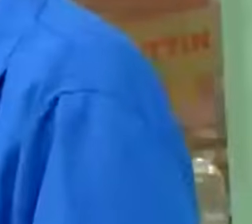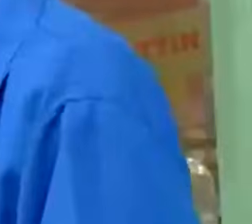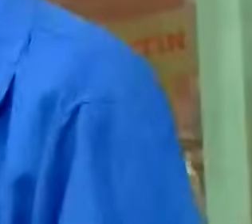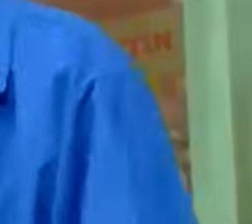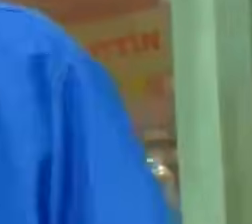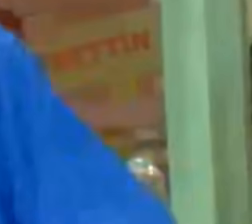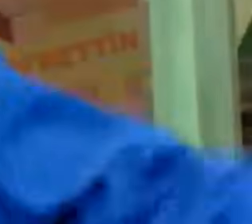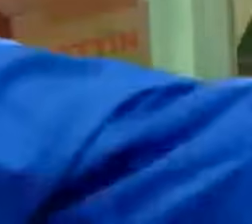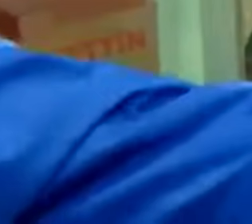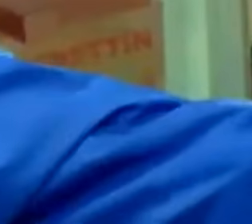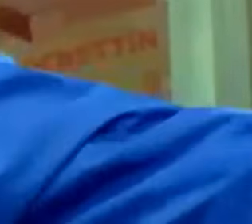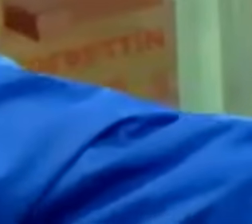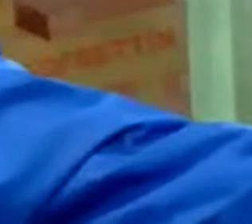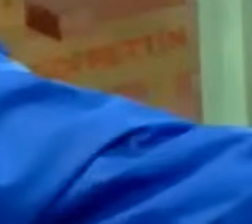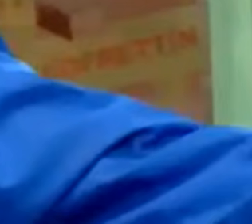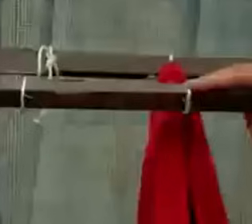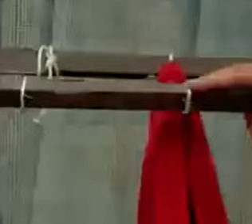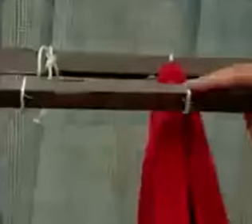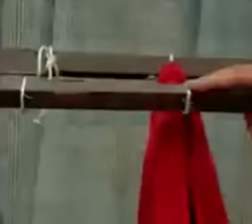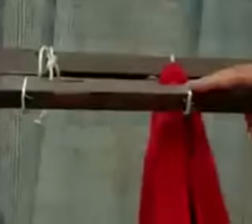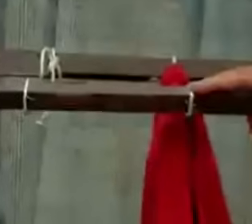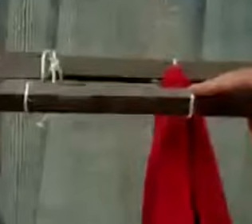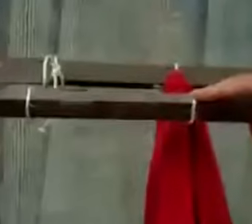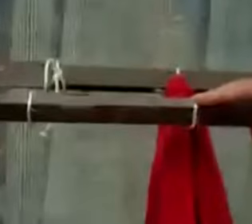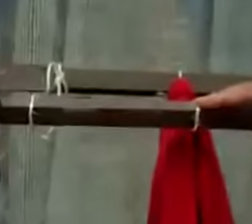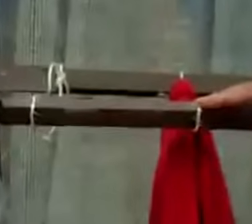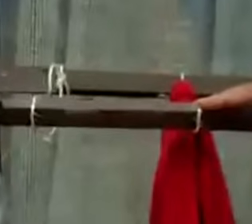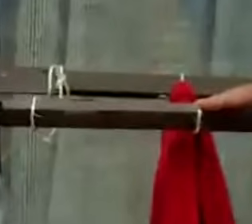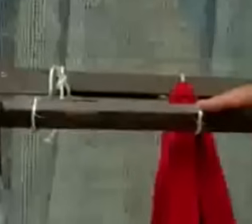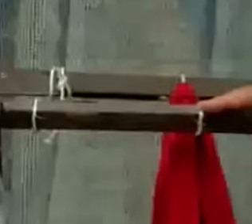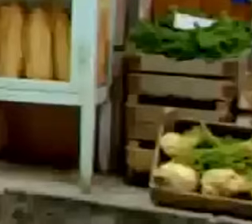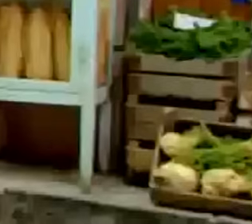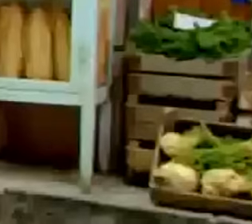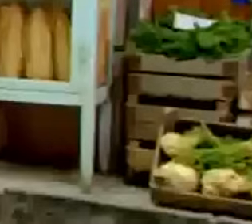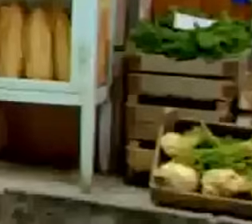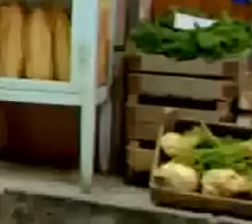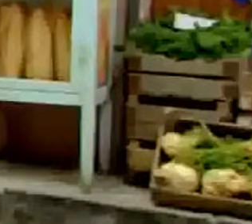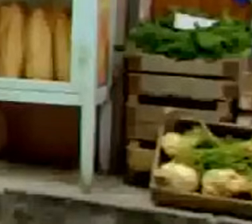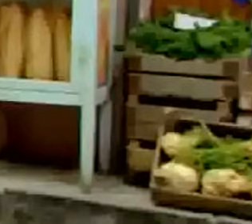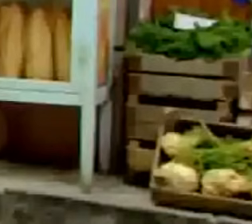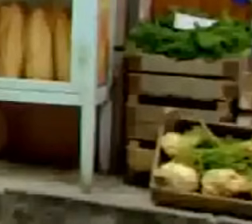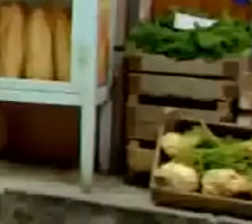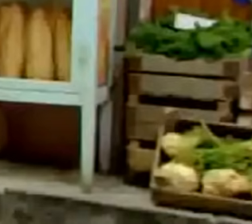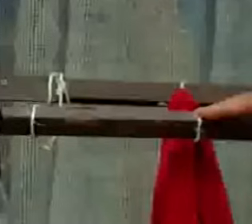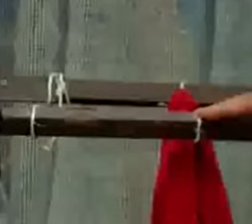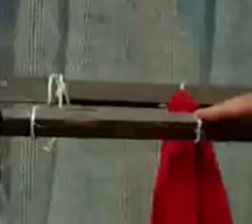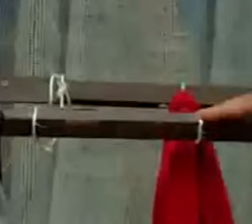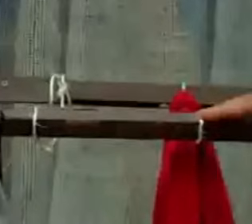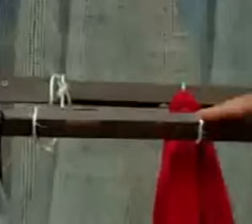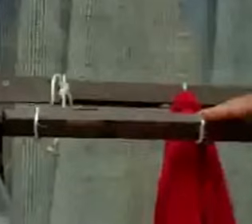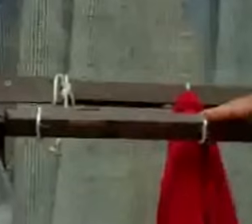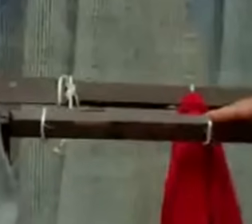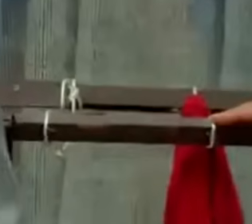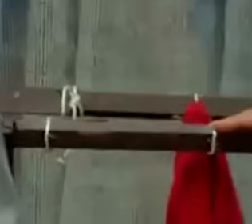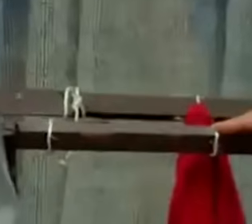Çırağa talimatlar veriyor. Sami konsantresi bozulmuş. Resmi pek bir şeye benzememiş.